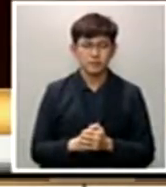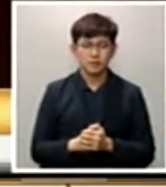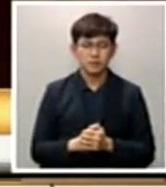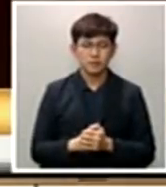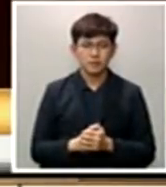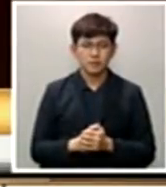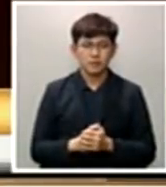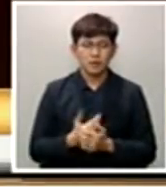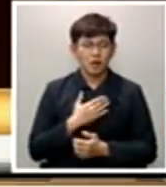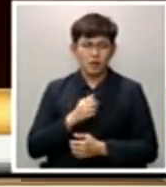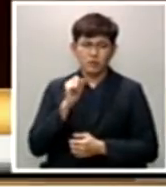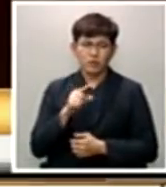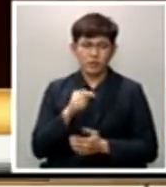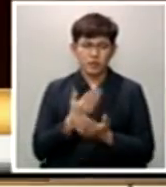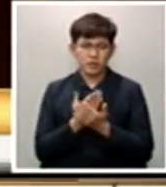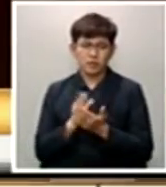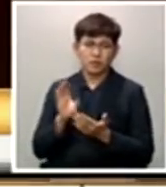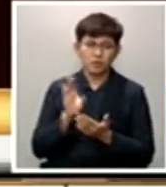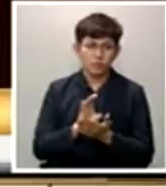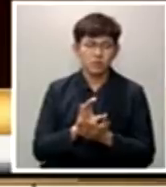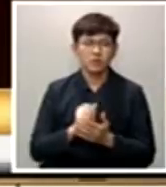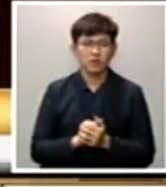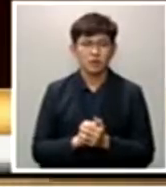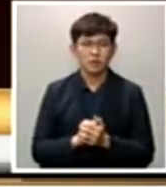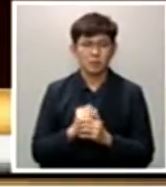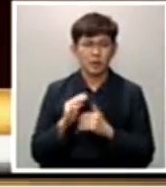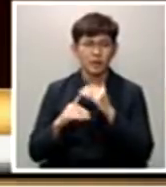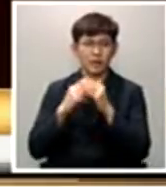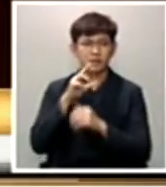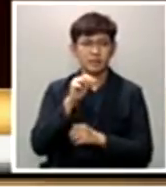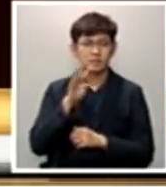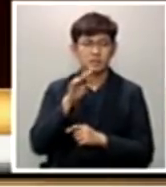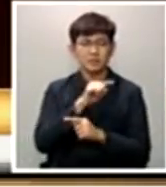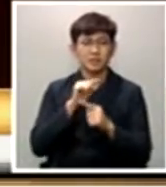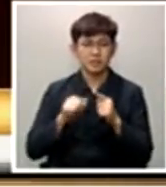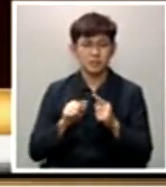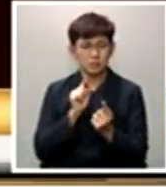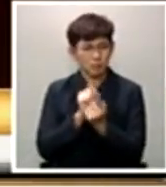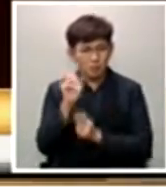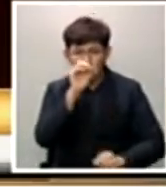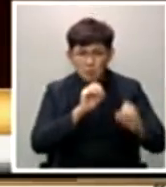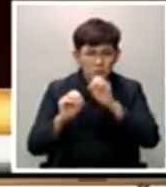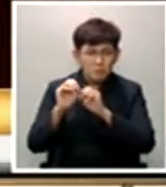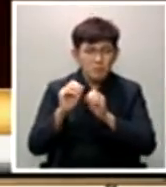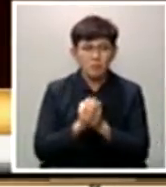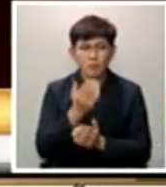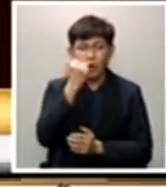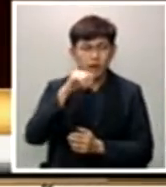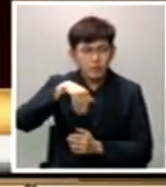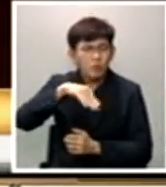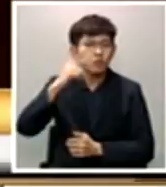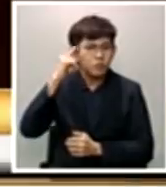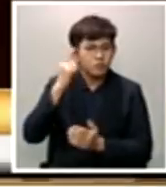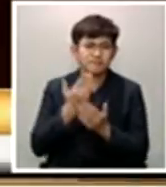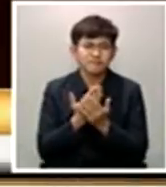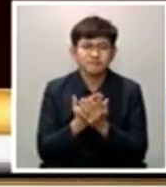ขนาดเราไปเร่งการลงทุนของรัฐวิสาหกิจโตขึ้นมาถึง 34% ไม่เคยมีปรากฏการณ์เลยนะพวกเรารู้ตัวว่าเงินไม่